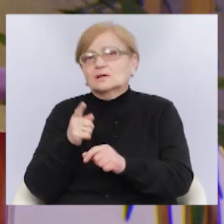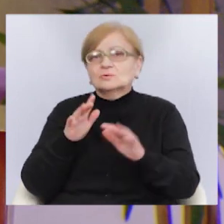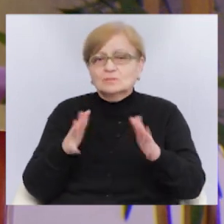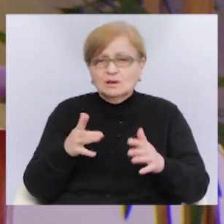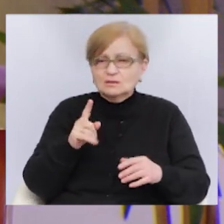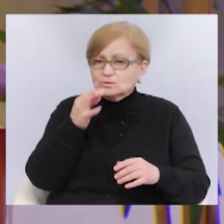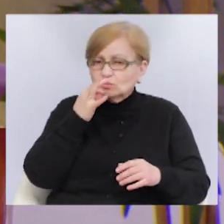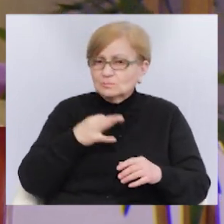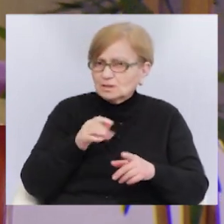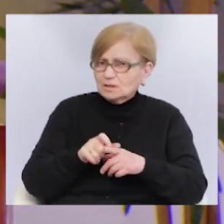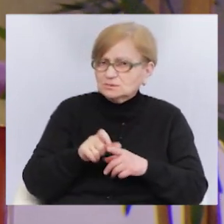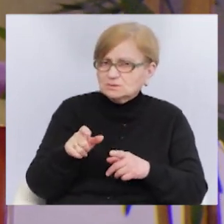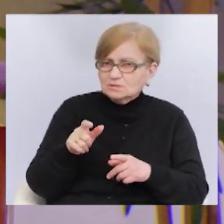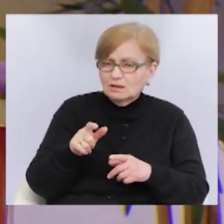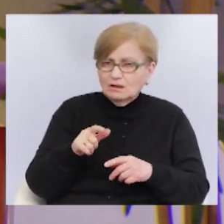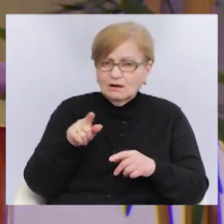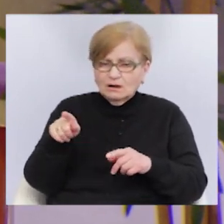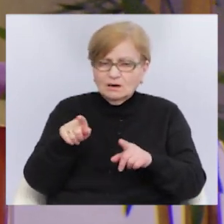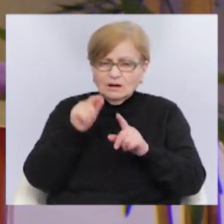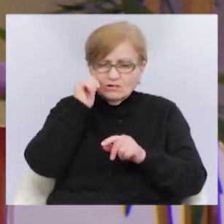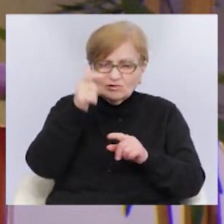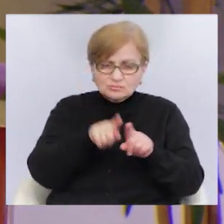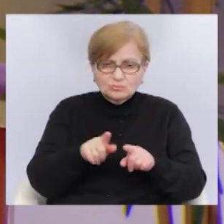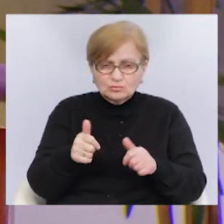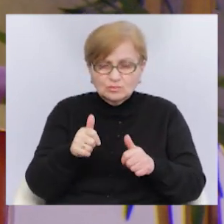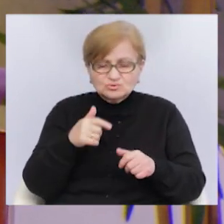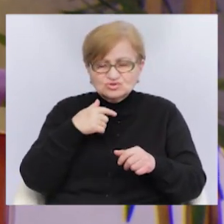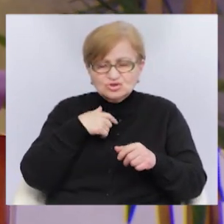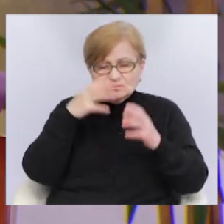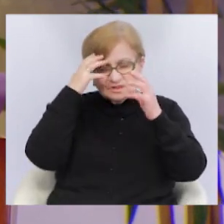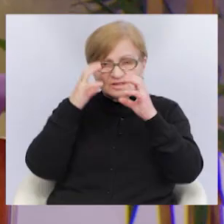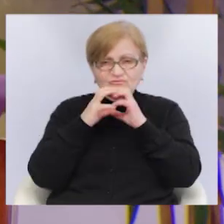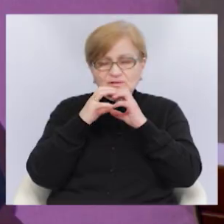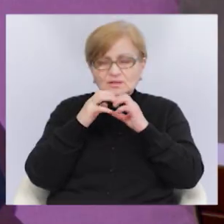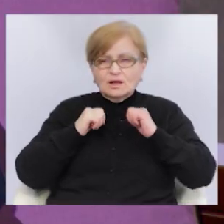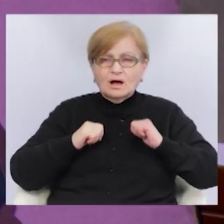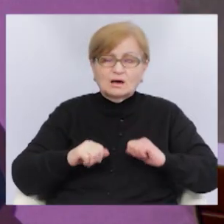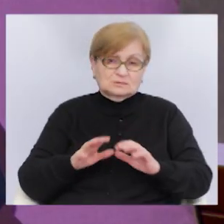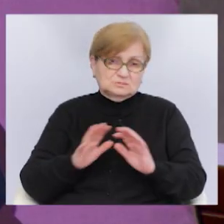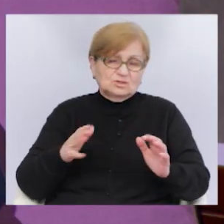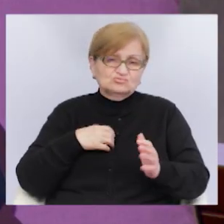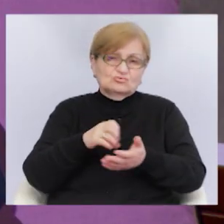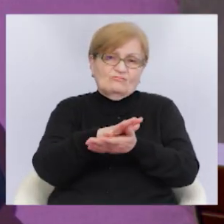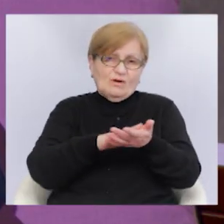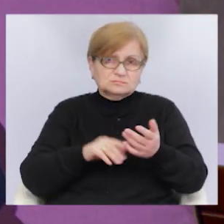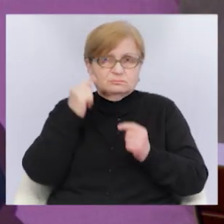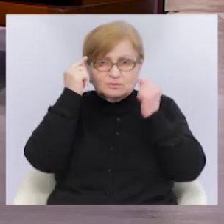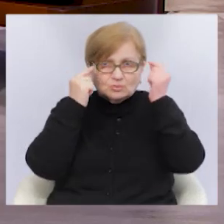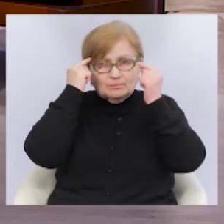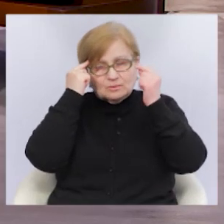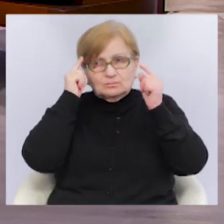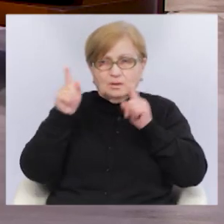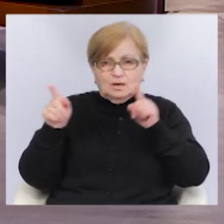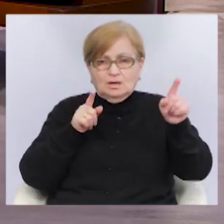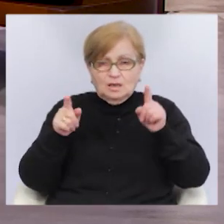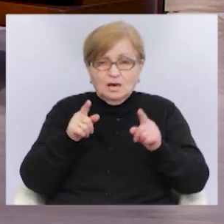ითხრა ჩემმა შულმა ეს რაღაცა? ხვალ ესე ესე რომ გავაკეთო, ნუ ჩვენი გონება არისვენებს, ვაგრძელებთ ამ ფიქრებს, შესაბამისად, რადგან